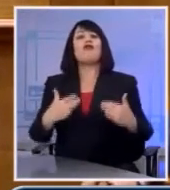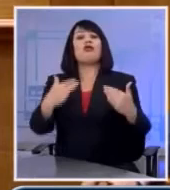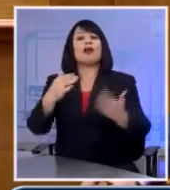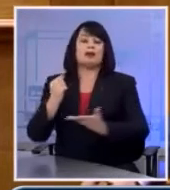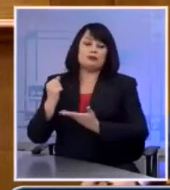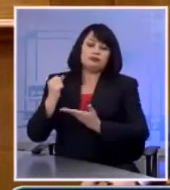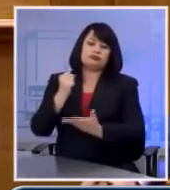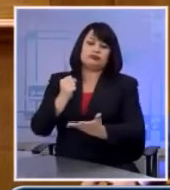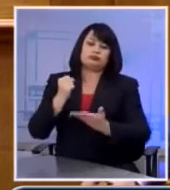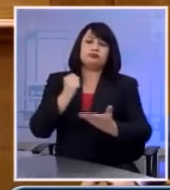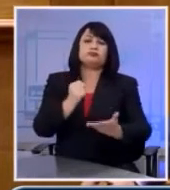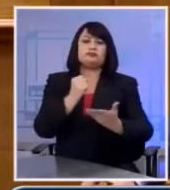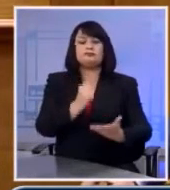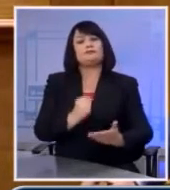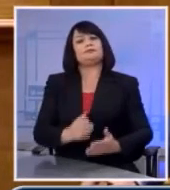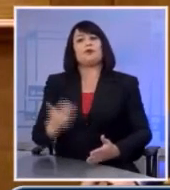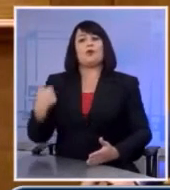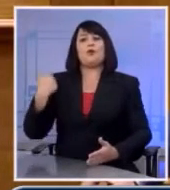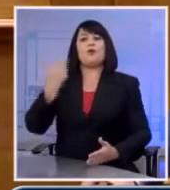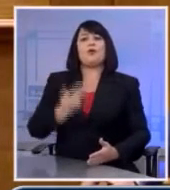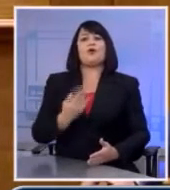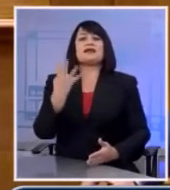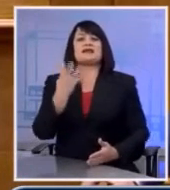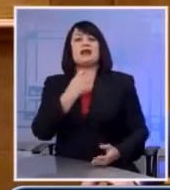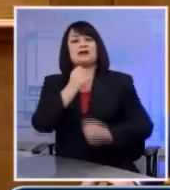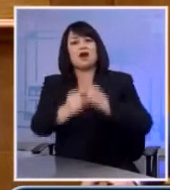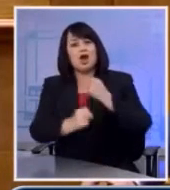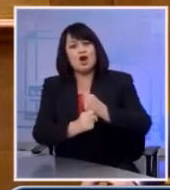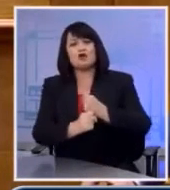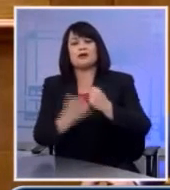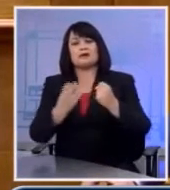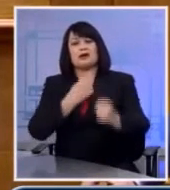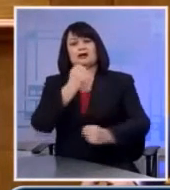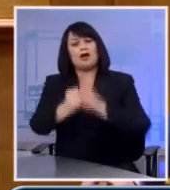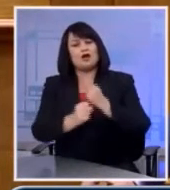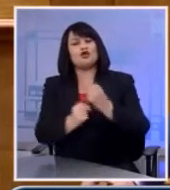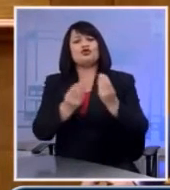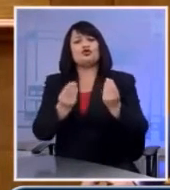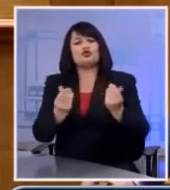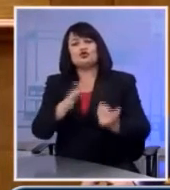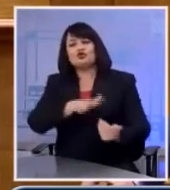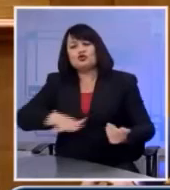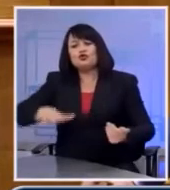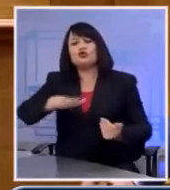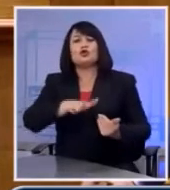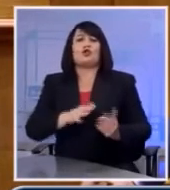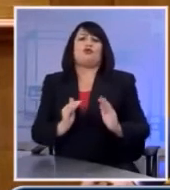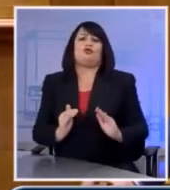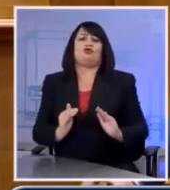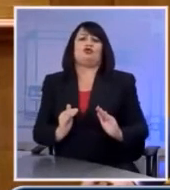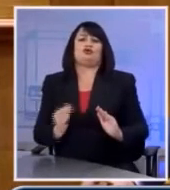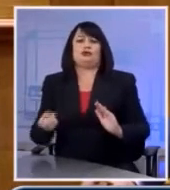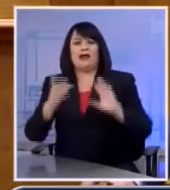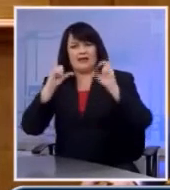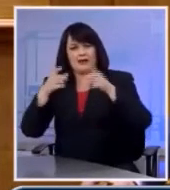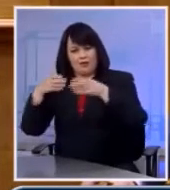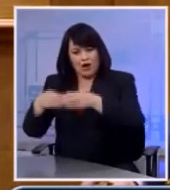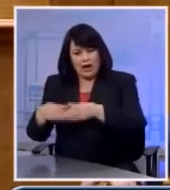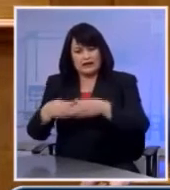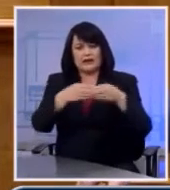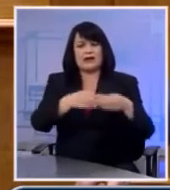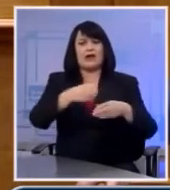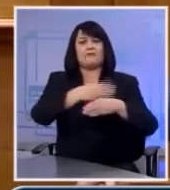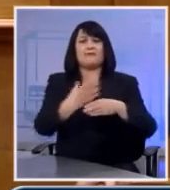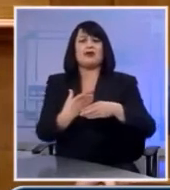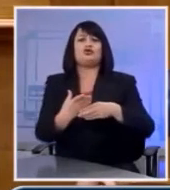μεγάλες και για 40 χρόνια, 30 χρόνια και πλέον είχε διαμορφωθεί ένα status quo όπου τα δύο κόμματα εναλλάσσοντας την εξουσία με